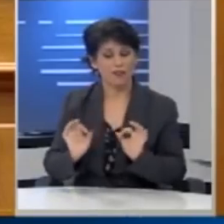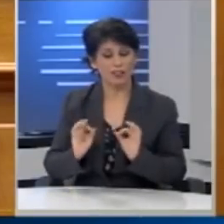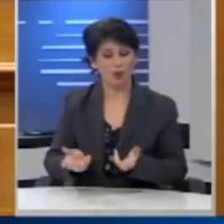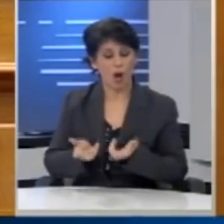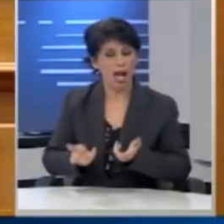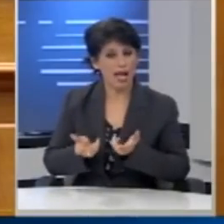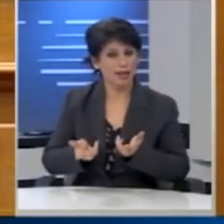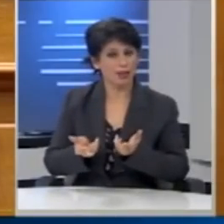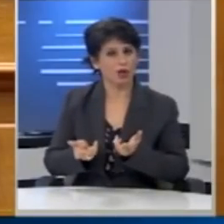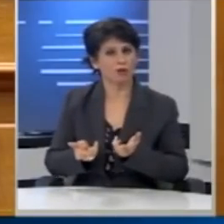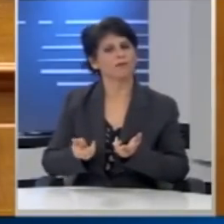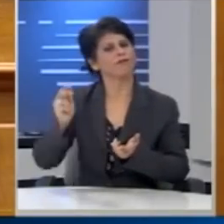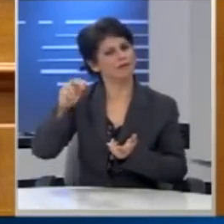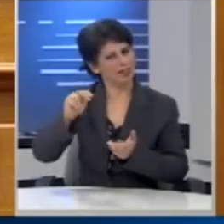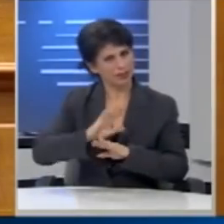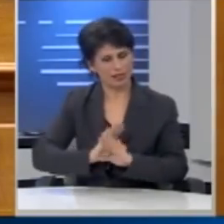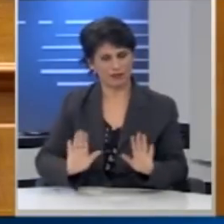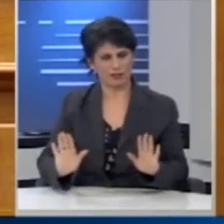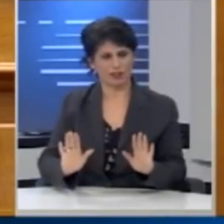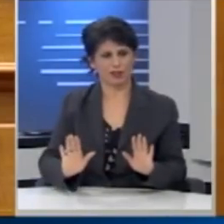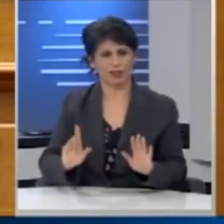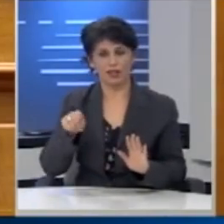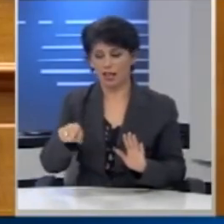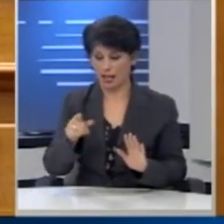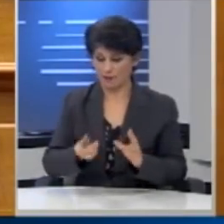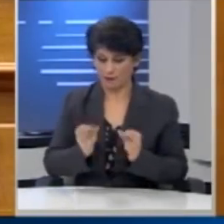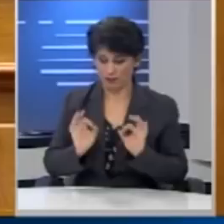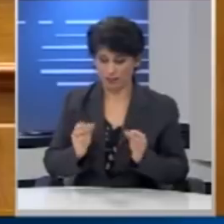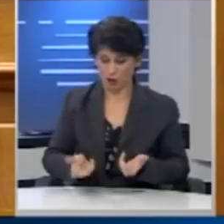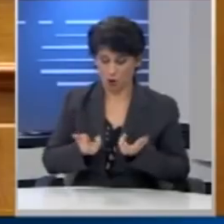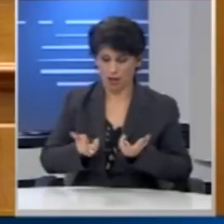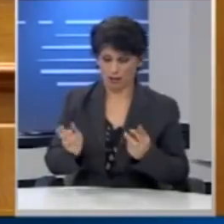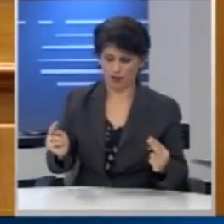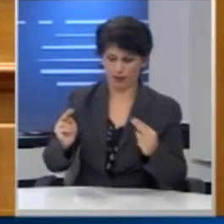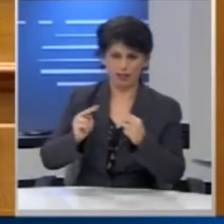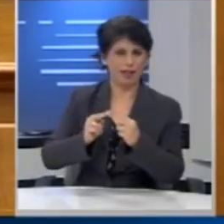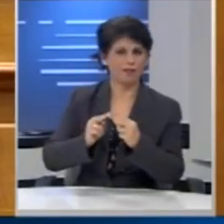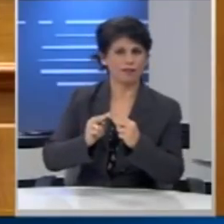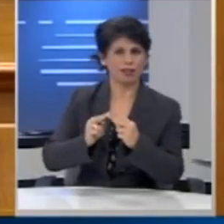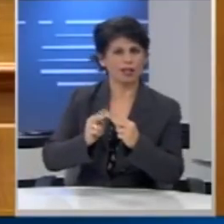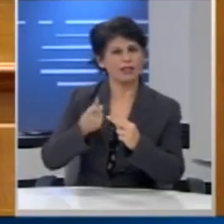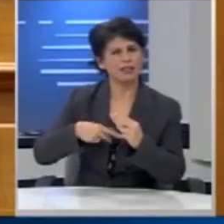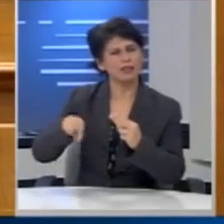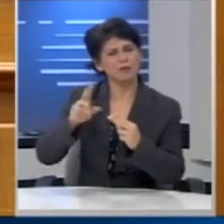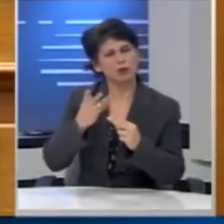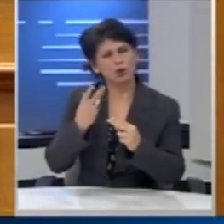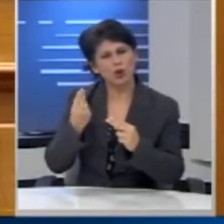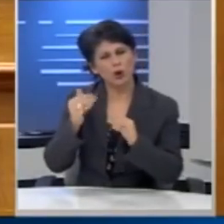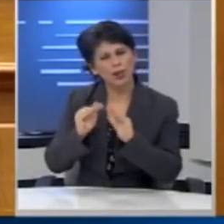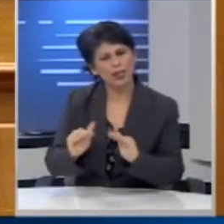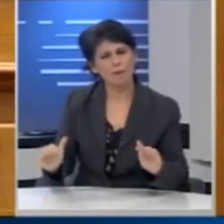αέριο θα αξιοποιηθεί ως η γέφυρα μετάβασης στις πιο ήπιες μορφές